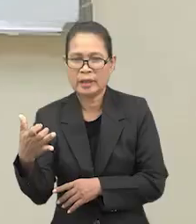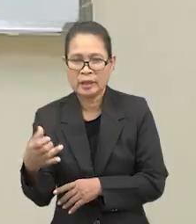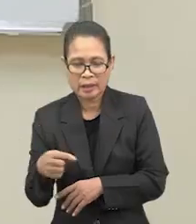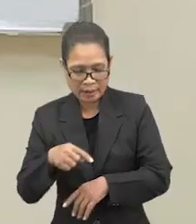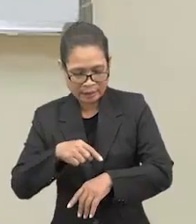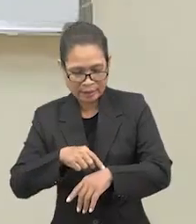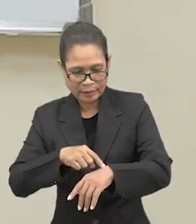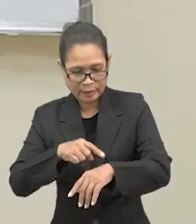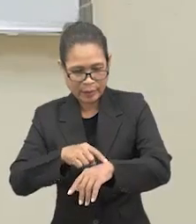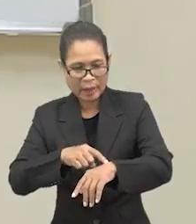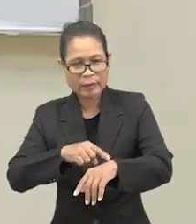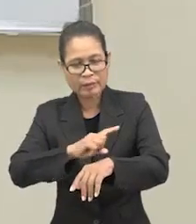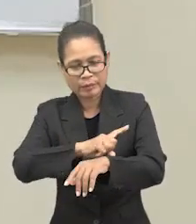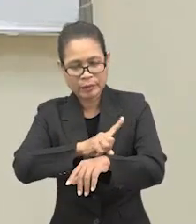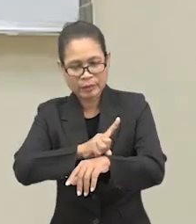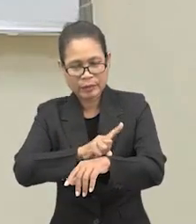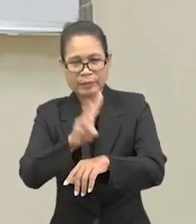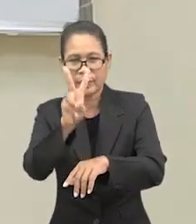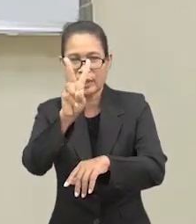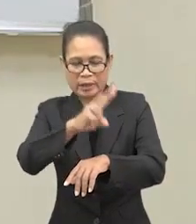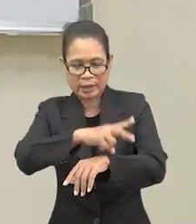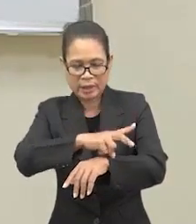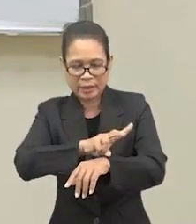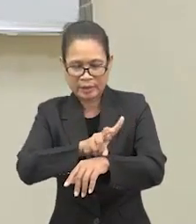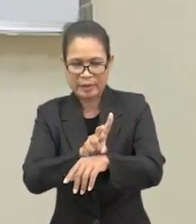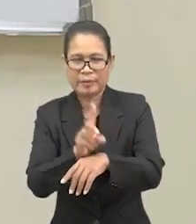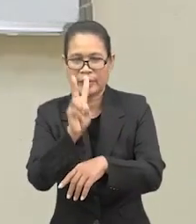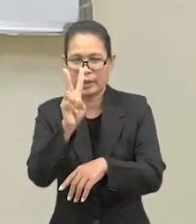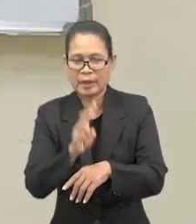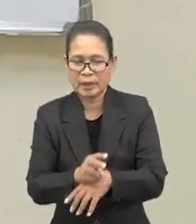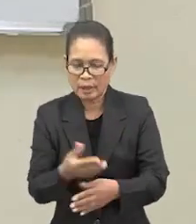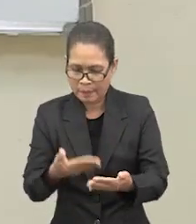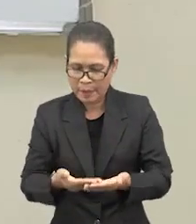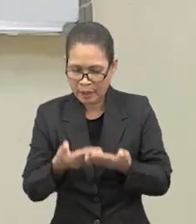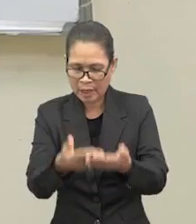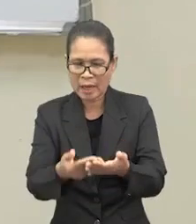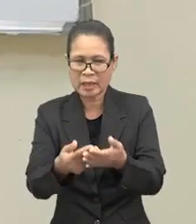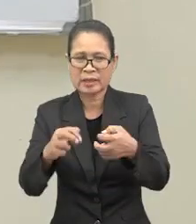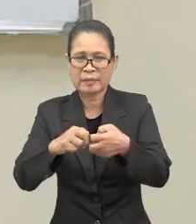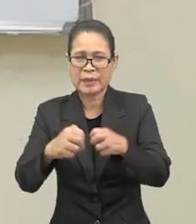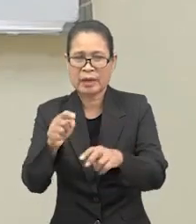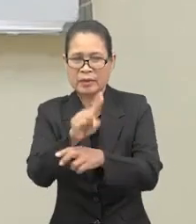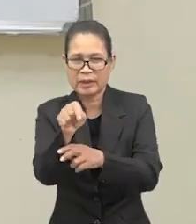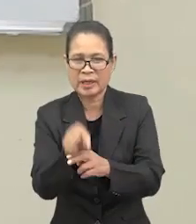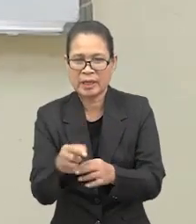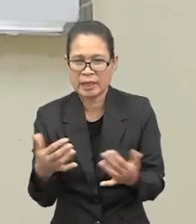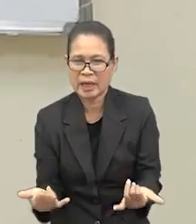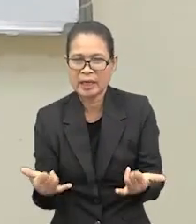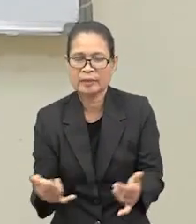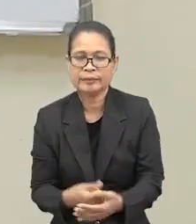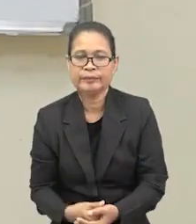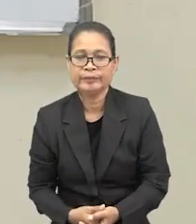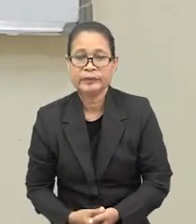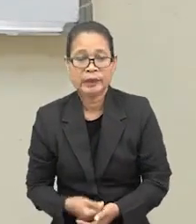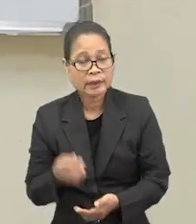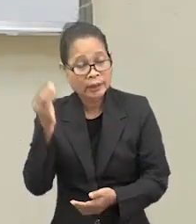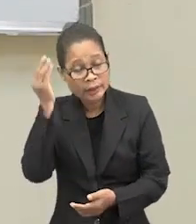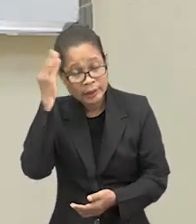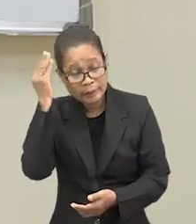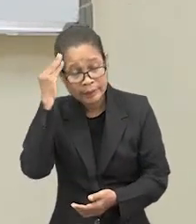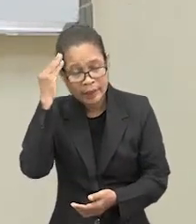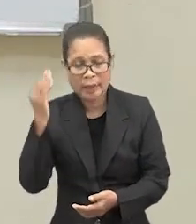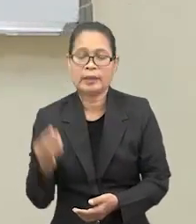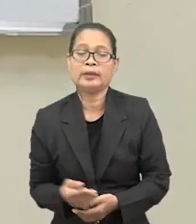pì chà nè cứ tục pê là con pì nè tí đâm bây bằng ca chùm nào chà tại con thử chăm